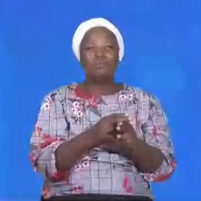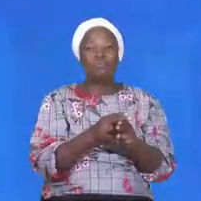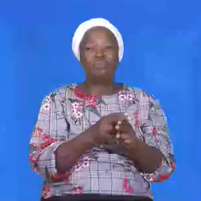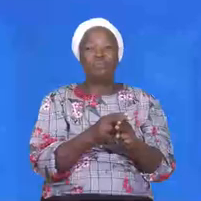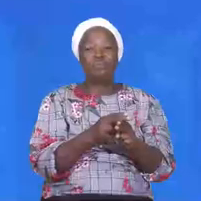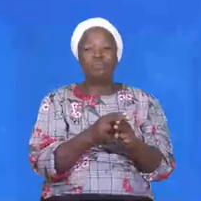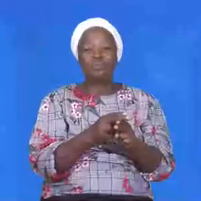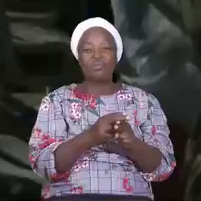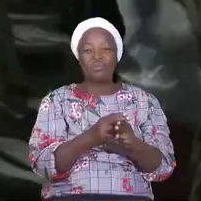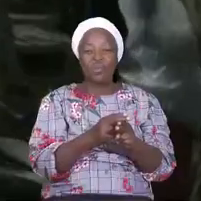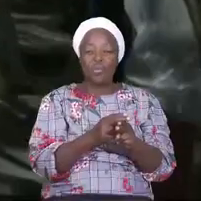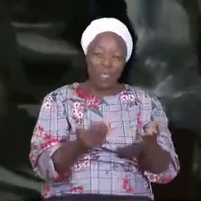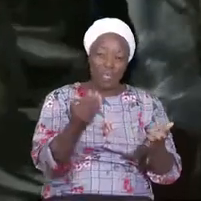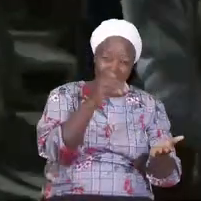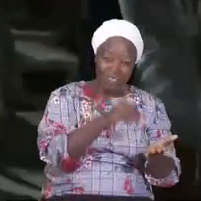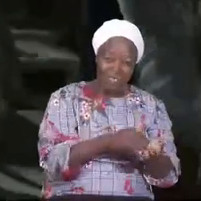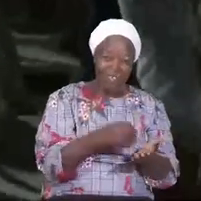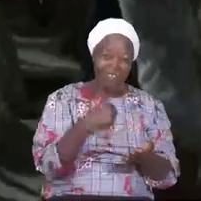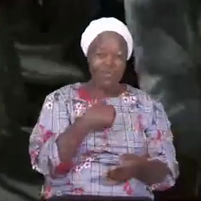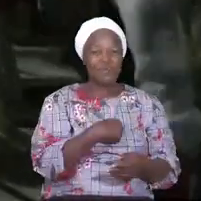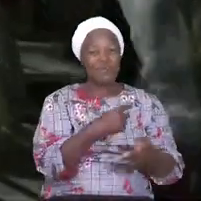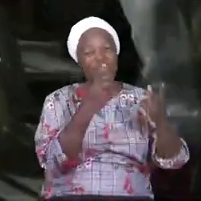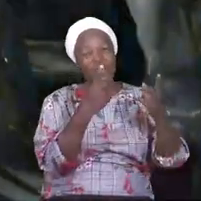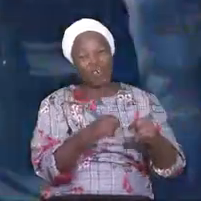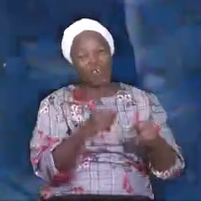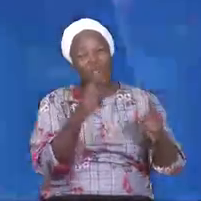dans leur vie au nom de Jésus.